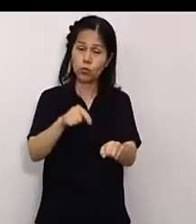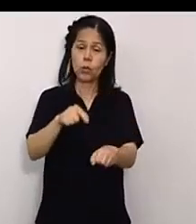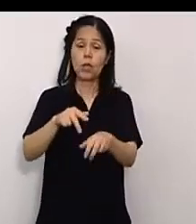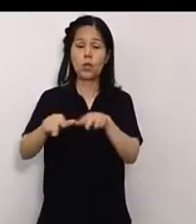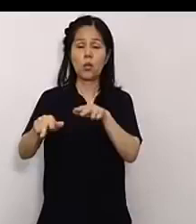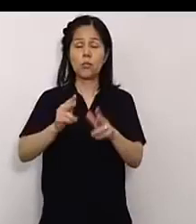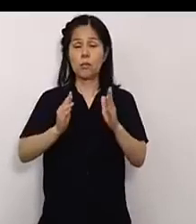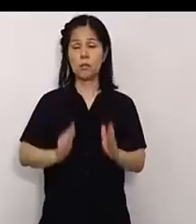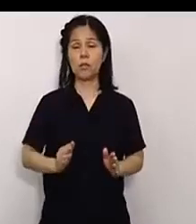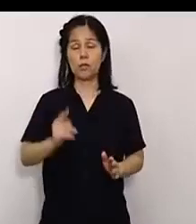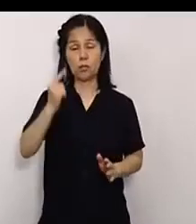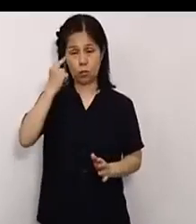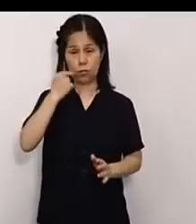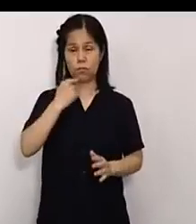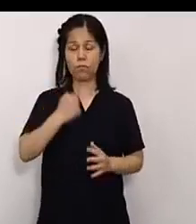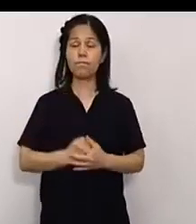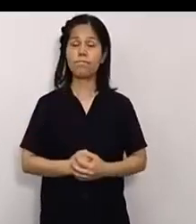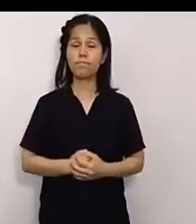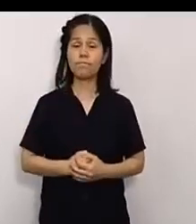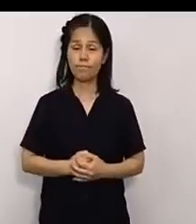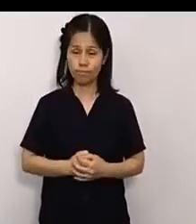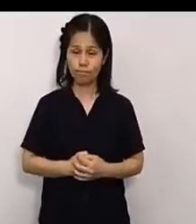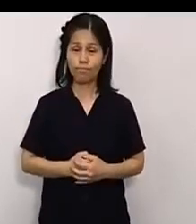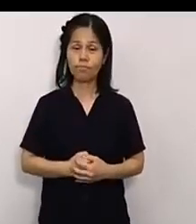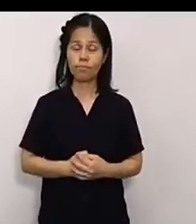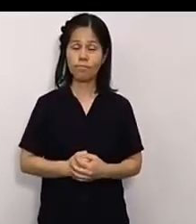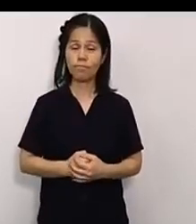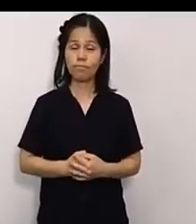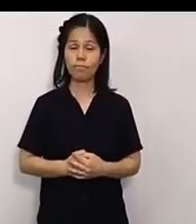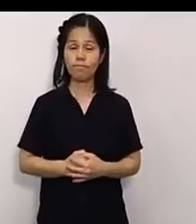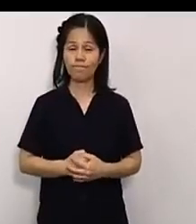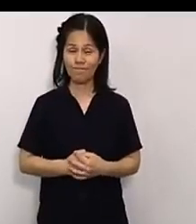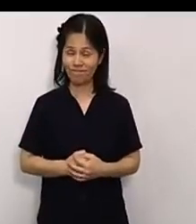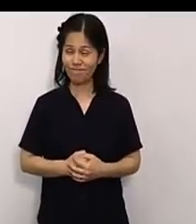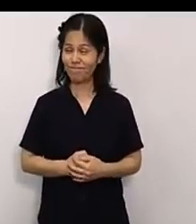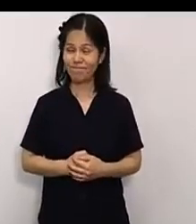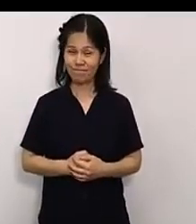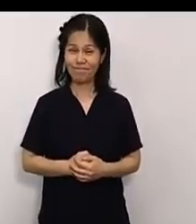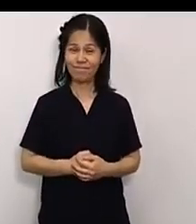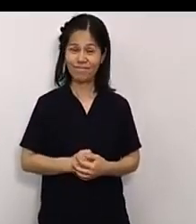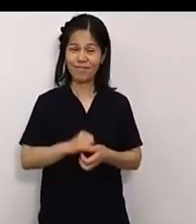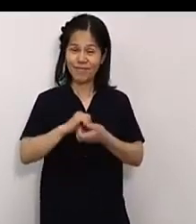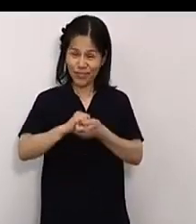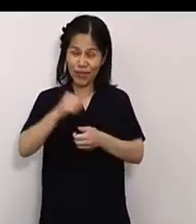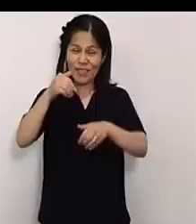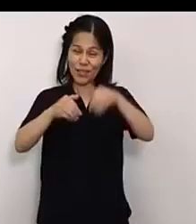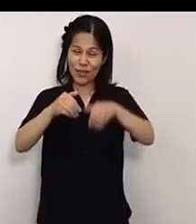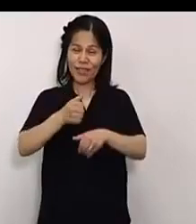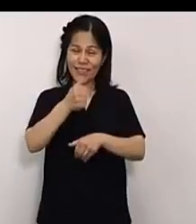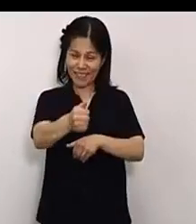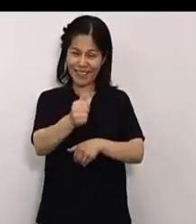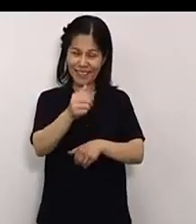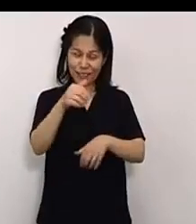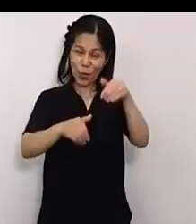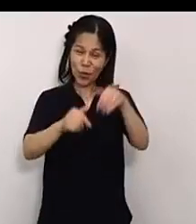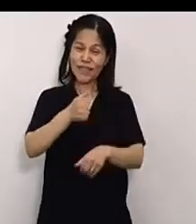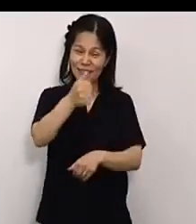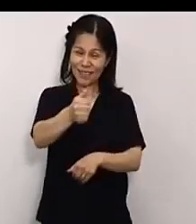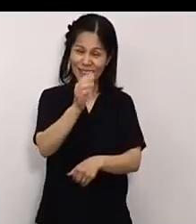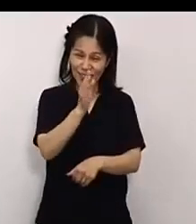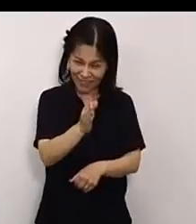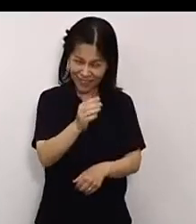行政の在り方だと考えております。 ありがとうございました。 それとぜひ選挙に行ってください、投票に行って